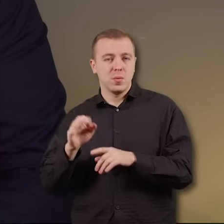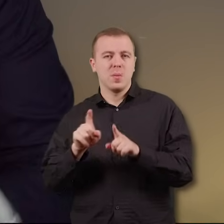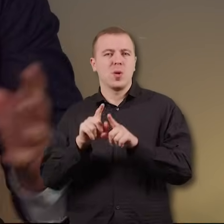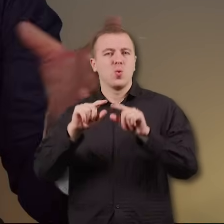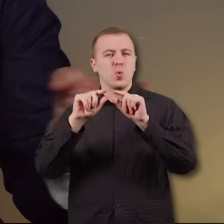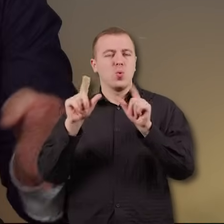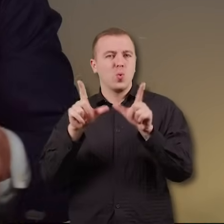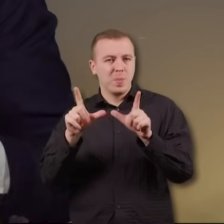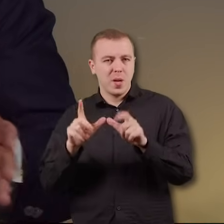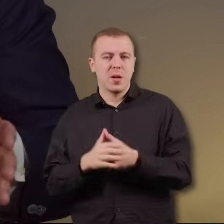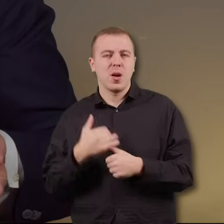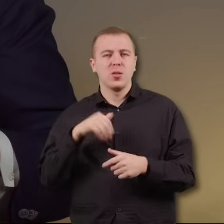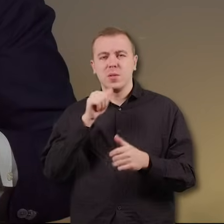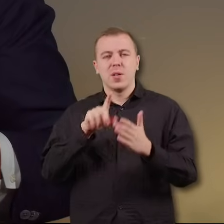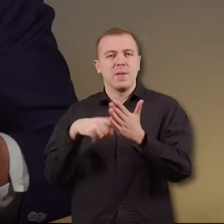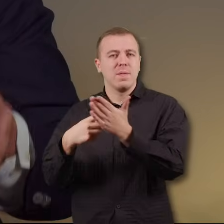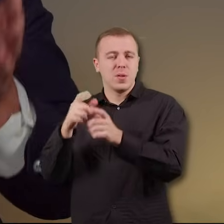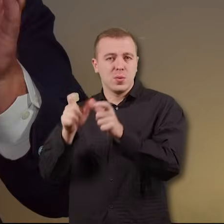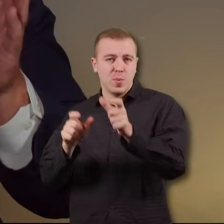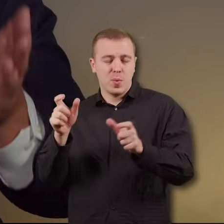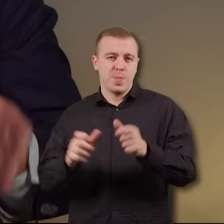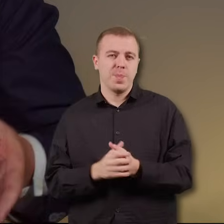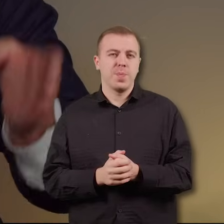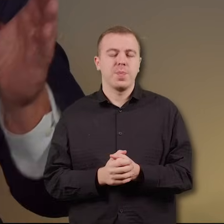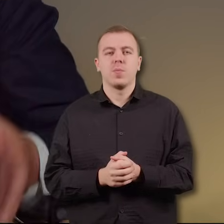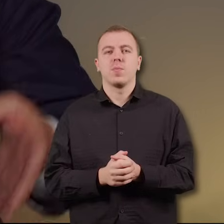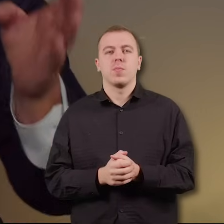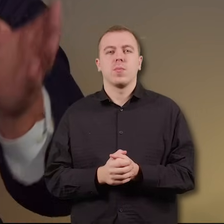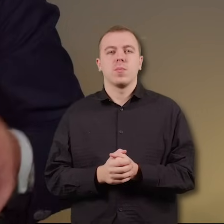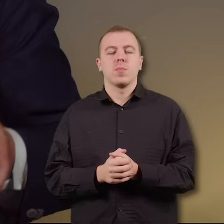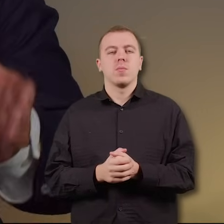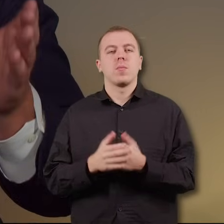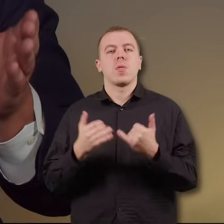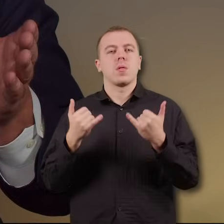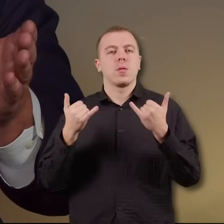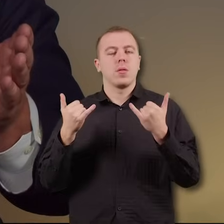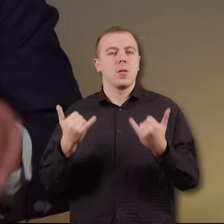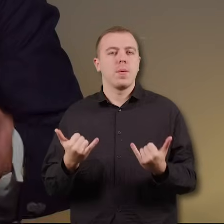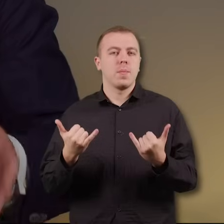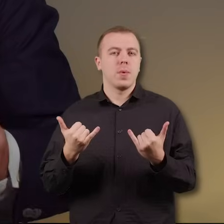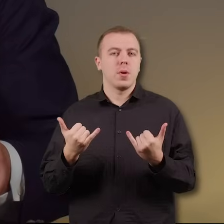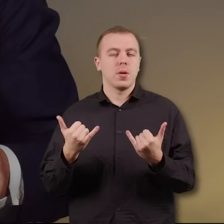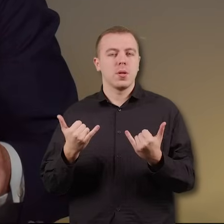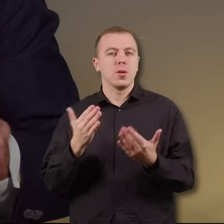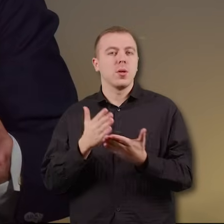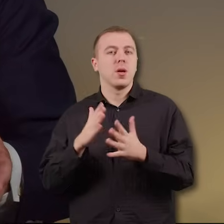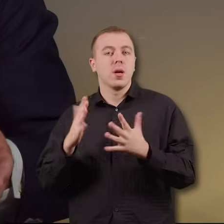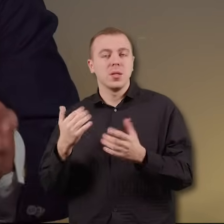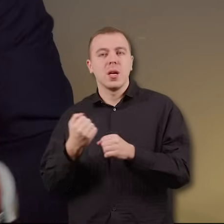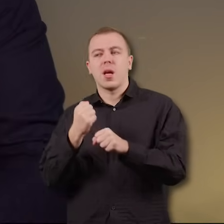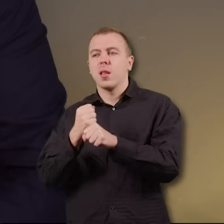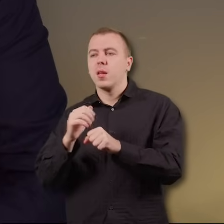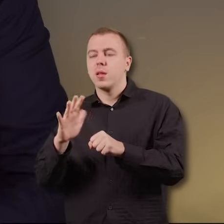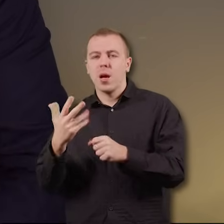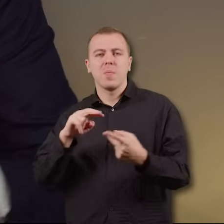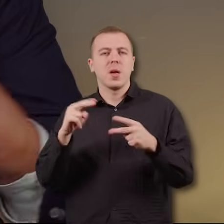Ukmergę, žmonėms užduodavo klausimą, kas yra dabar, ką reikėtų daryti ir kaip keisti